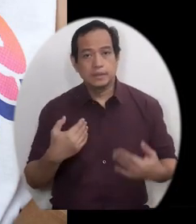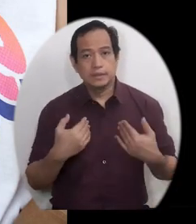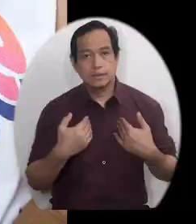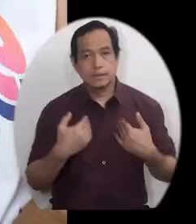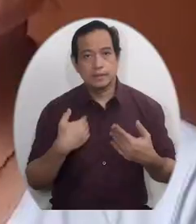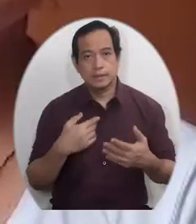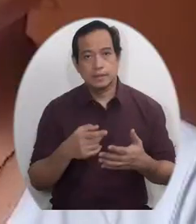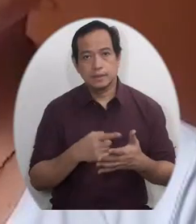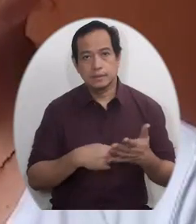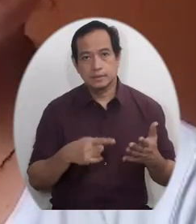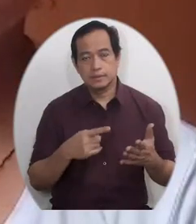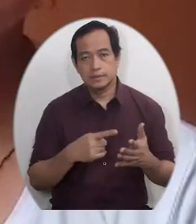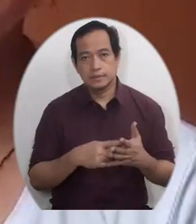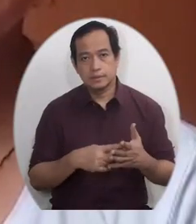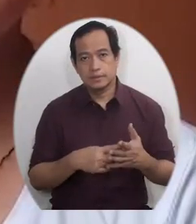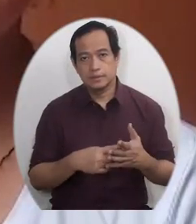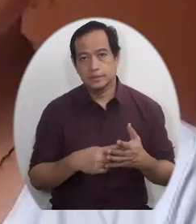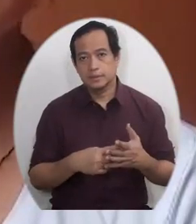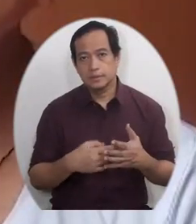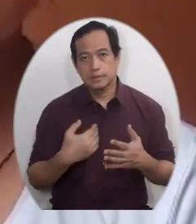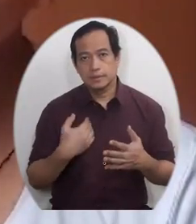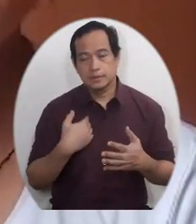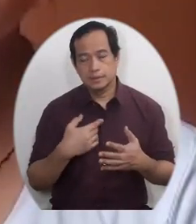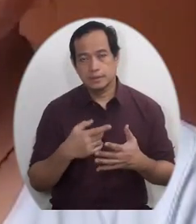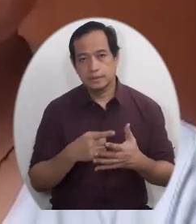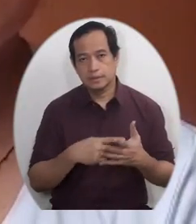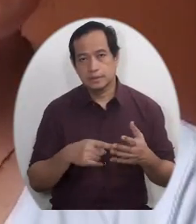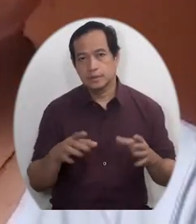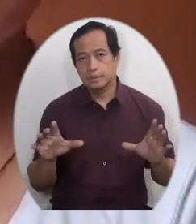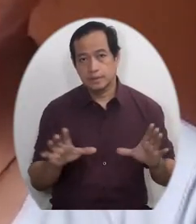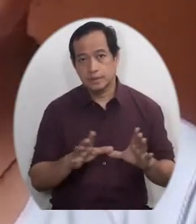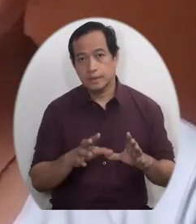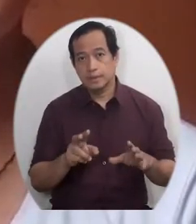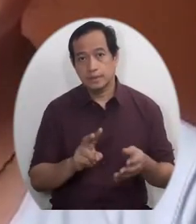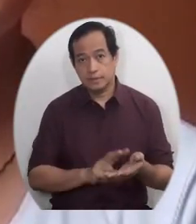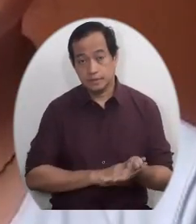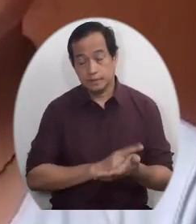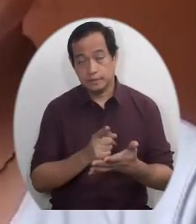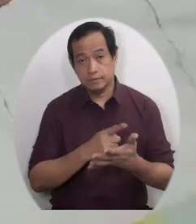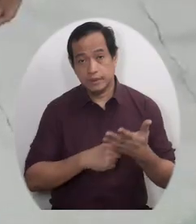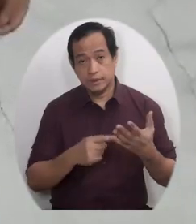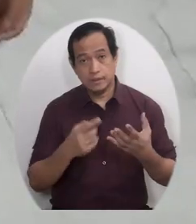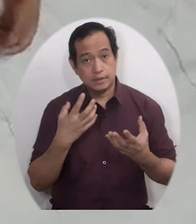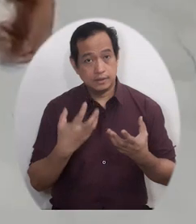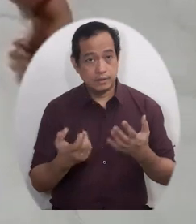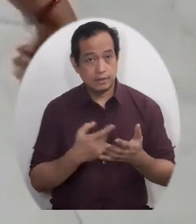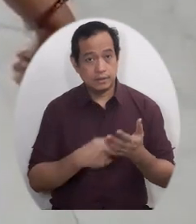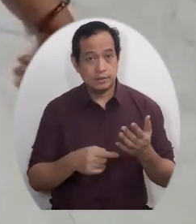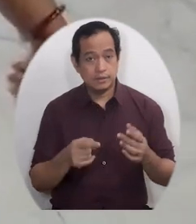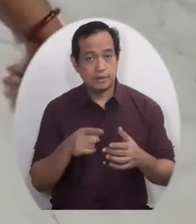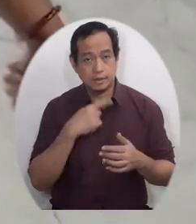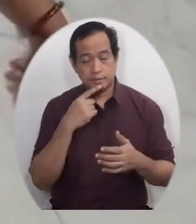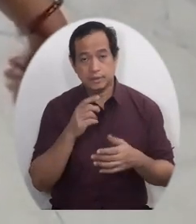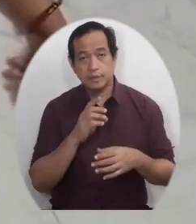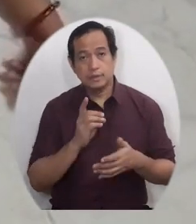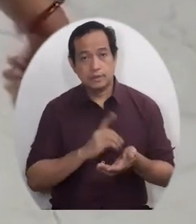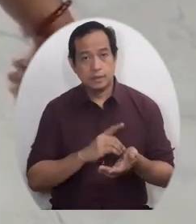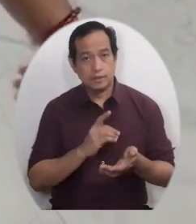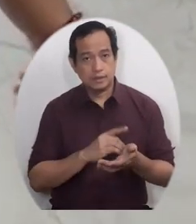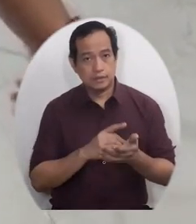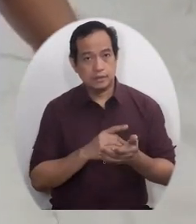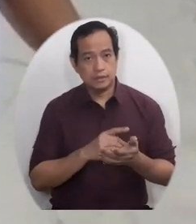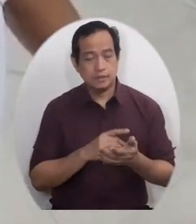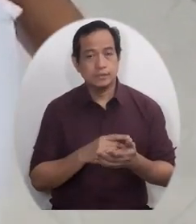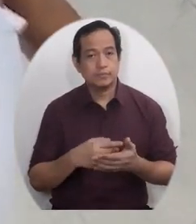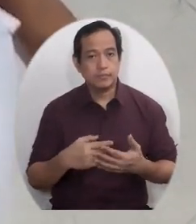yung liver at meron na talaga mga bara sa ugat at namamaga na. Sinabihan kami ng doktor